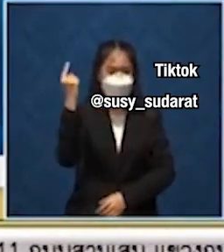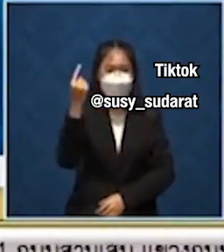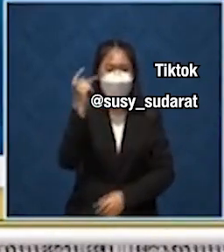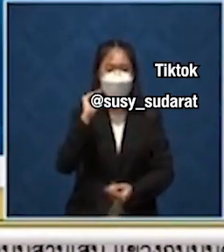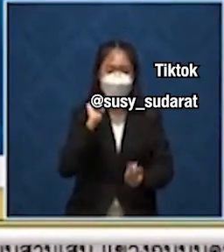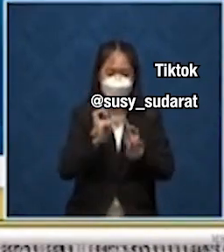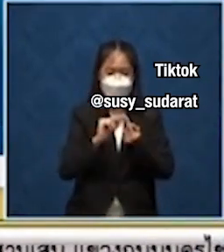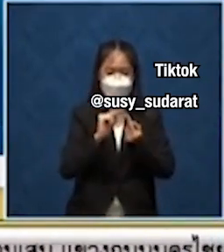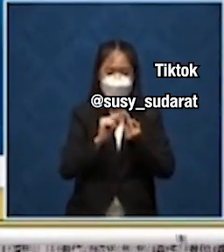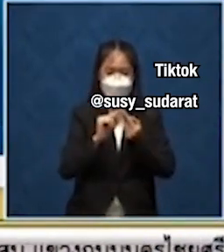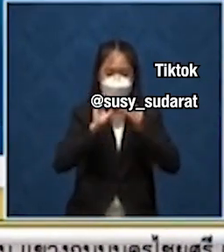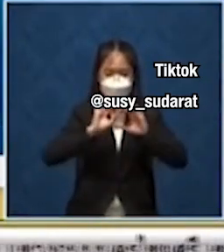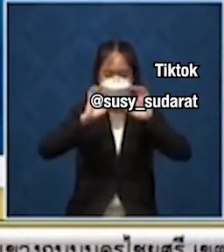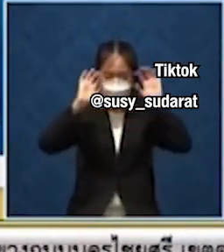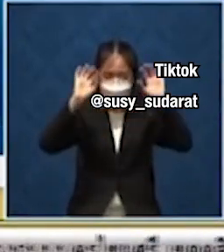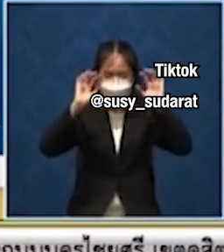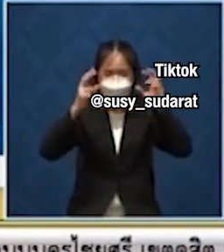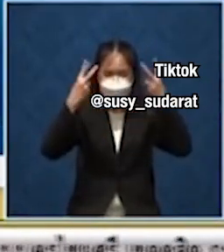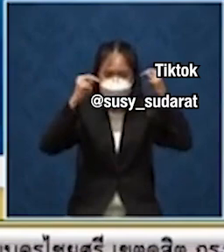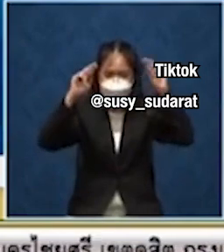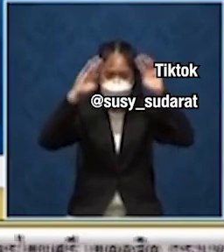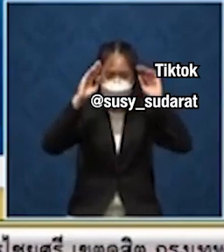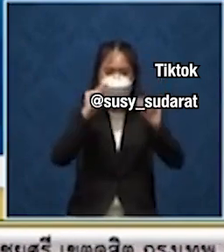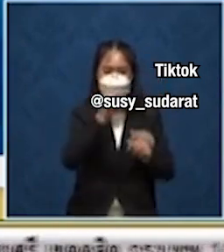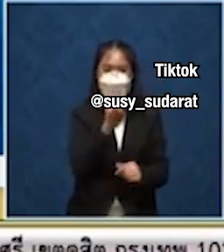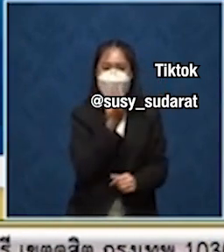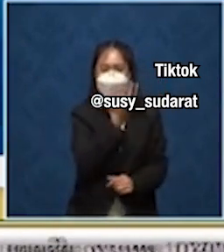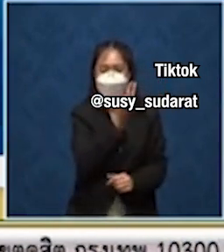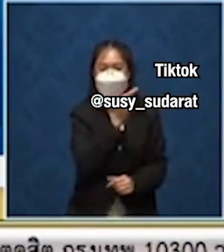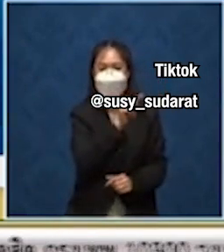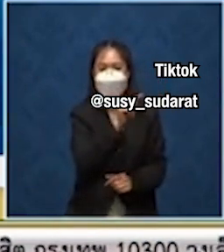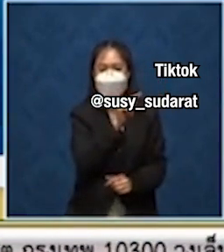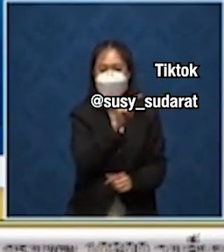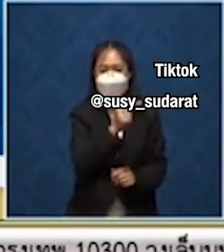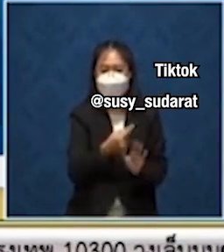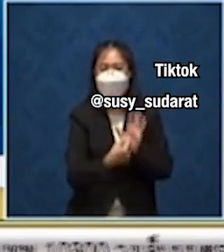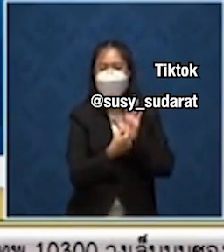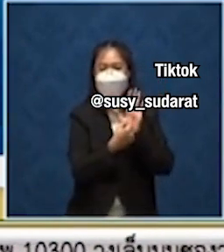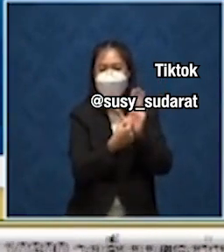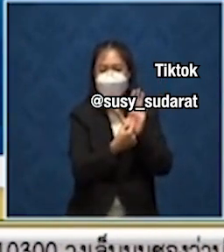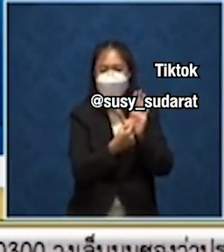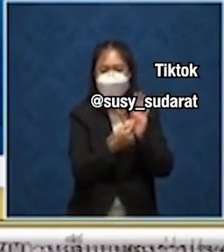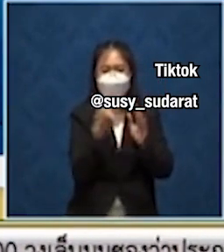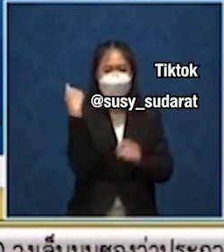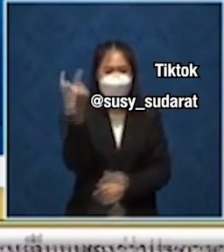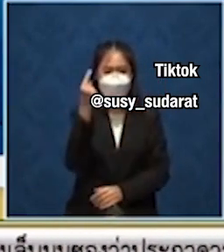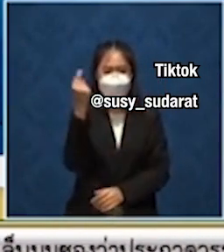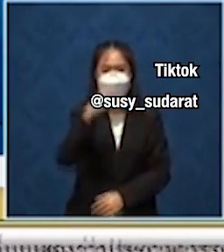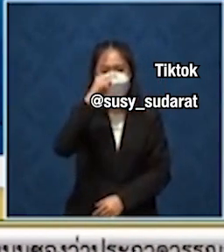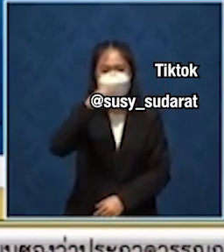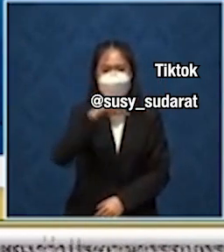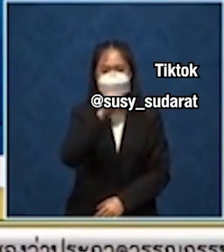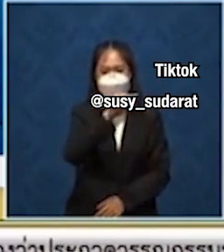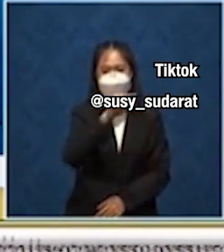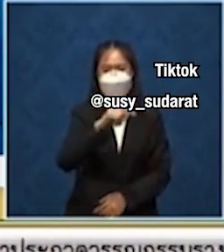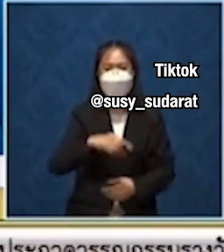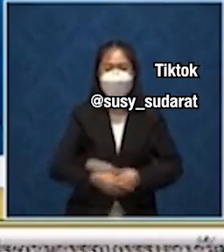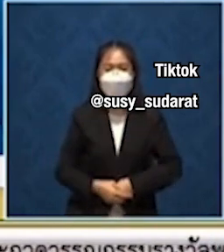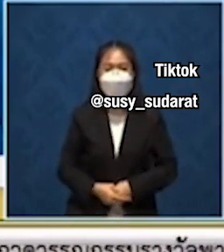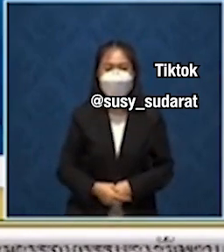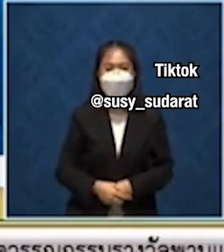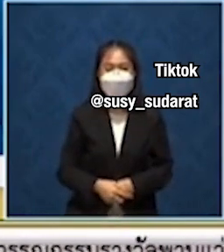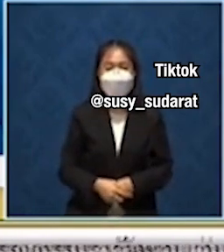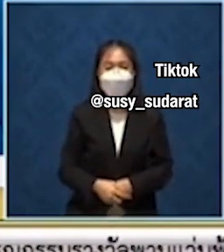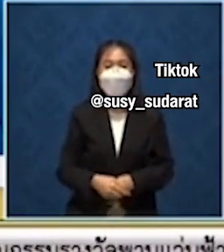โดยผมขอเรียกสิ่งนี้ว่าบ่อน้ำเน่าของการท่องเที่ยวไทยโดยรัฐบาลประยุทธ์ครับผมข